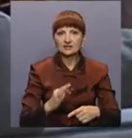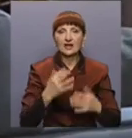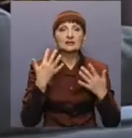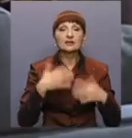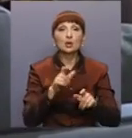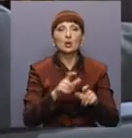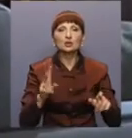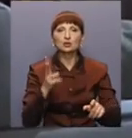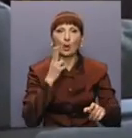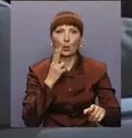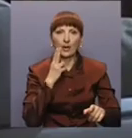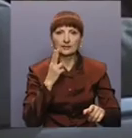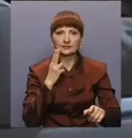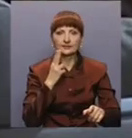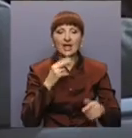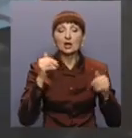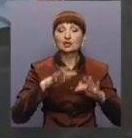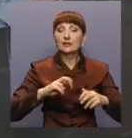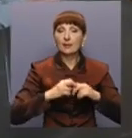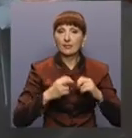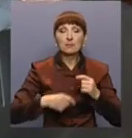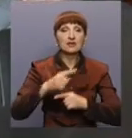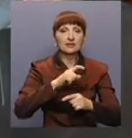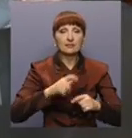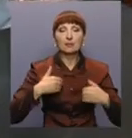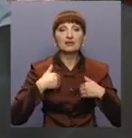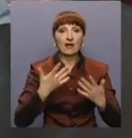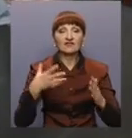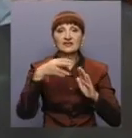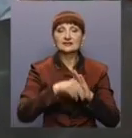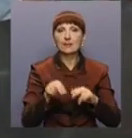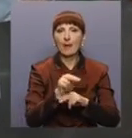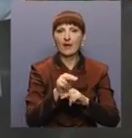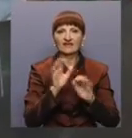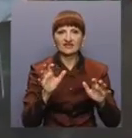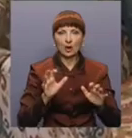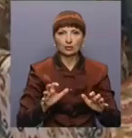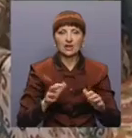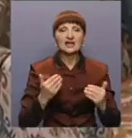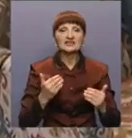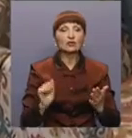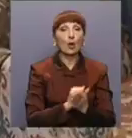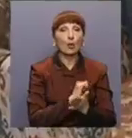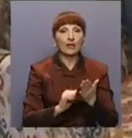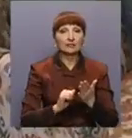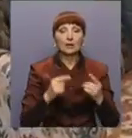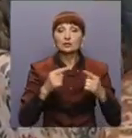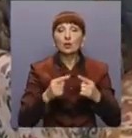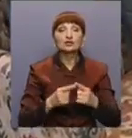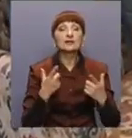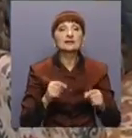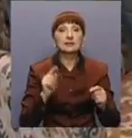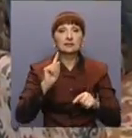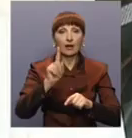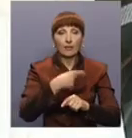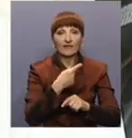потери курящих клиентов. Для решения проблемы предприниматели предлагают внести поправки в закон. На сегодня в документе не определены четкие